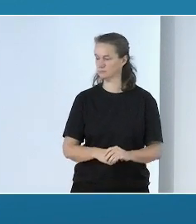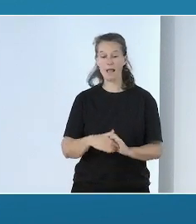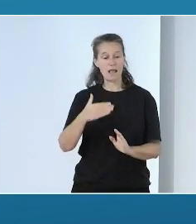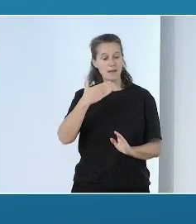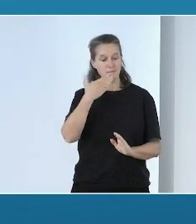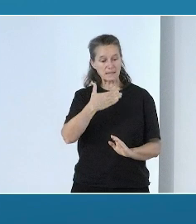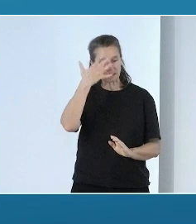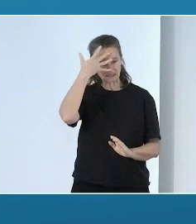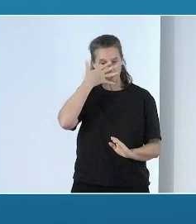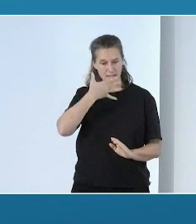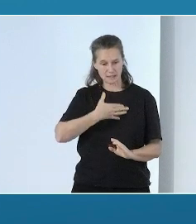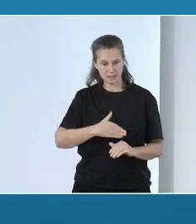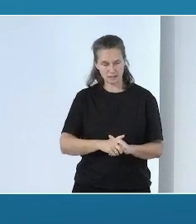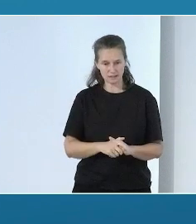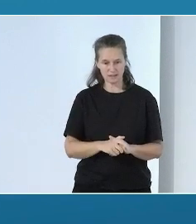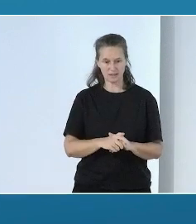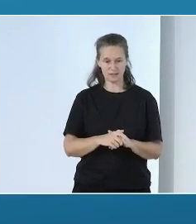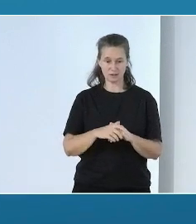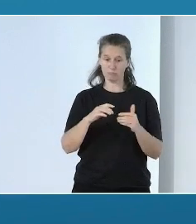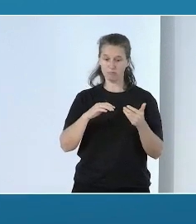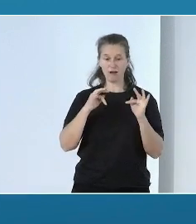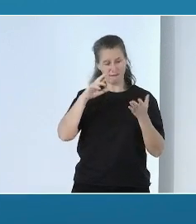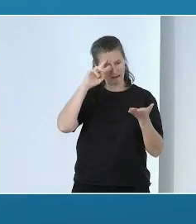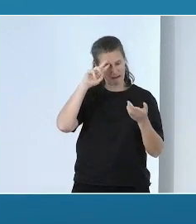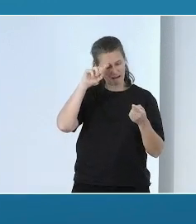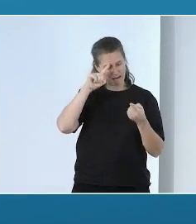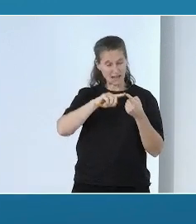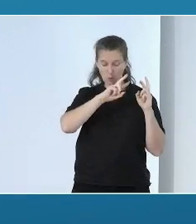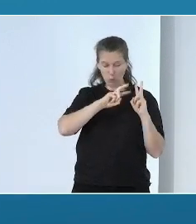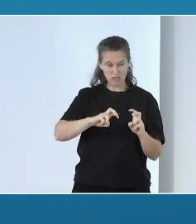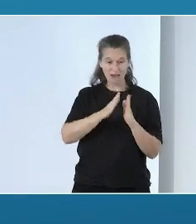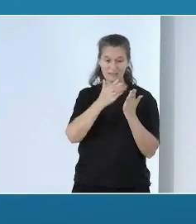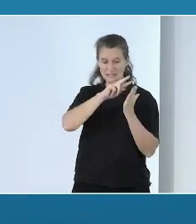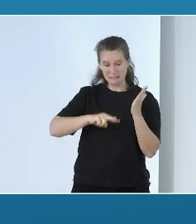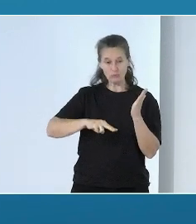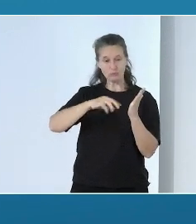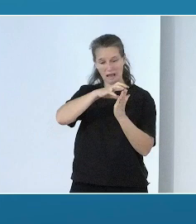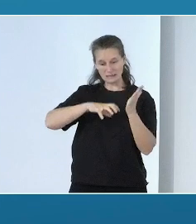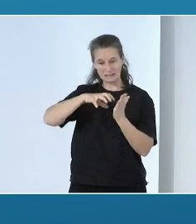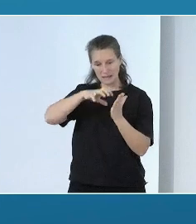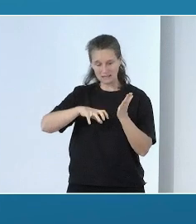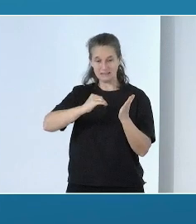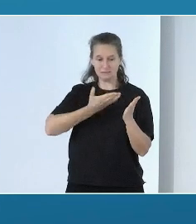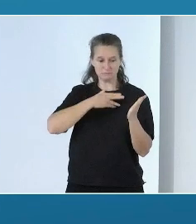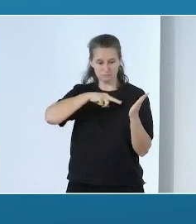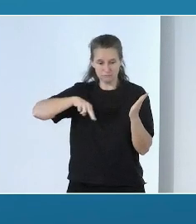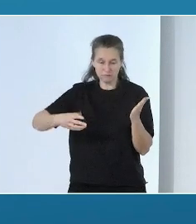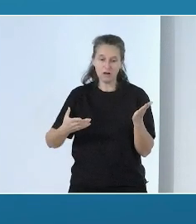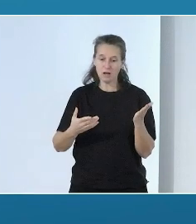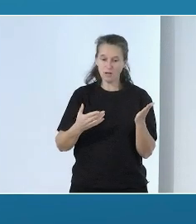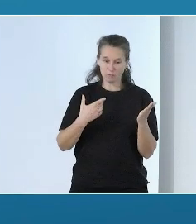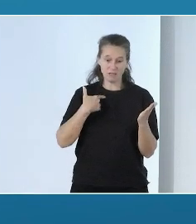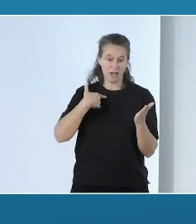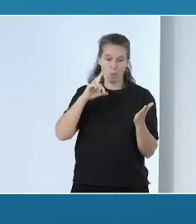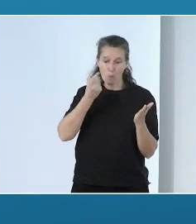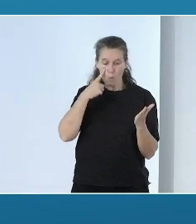Merci Elisabeth pour toutes ces recherches et ces lectures d'articles réguliers qui nous permettent de nous tenir au